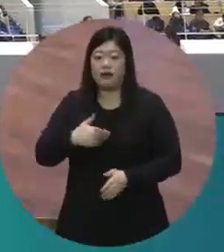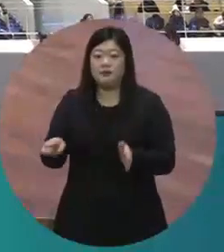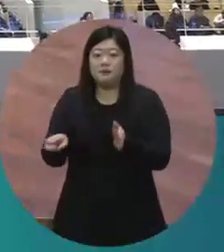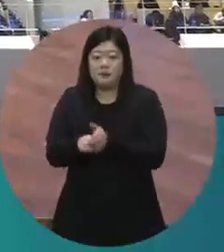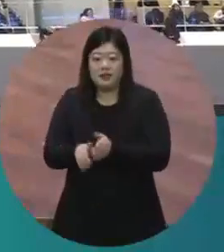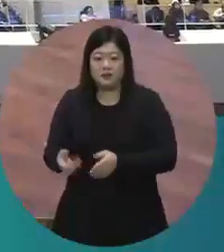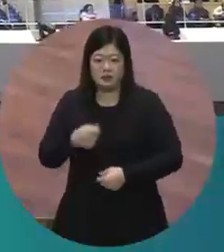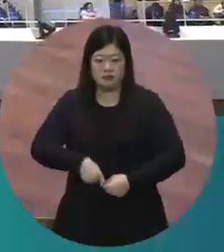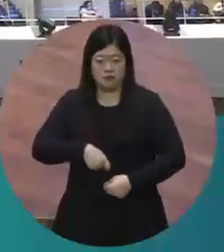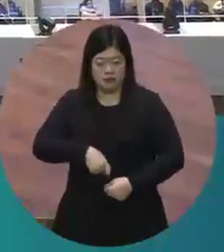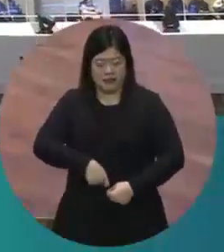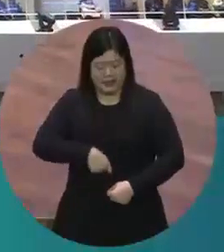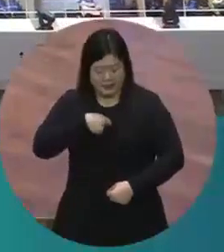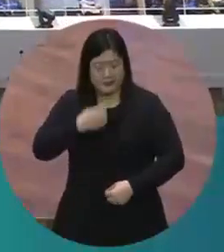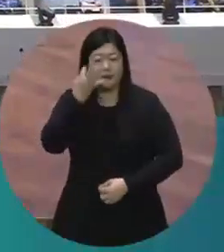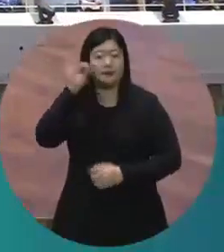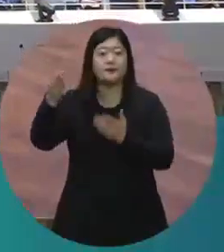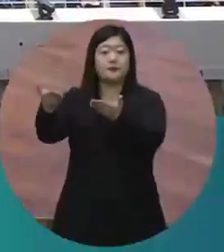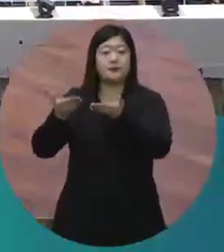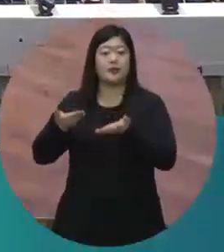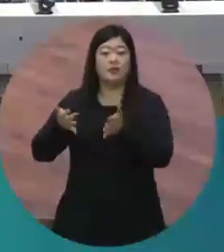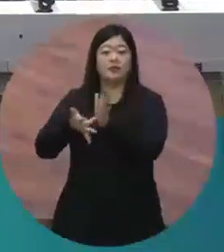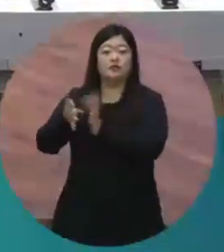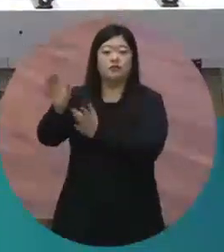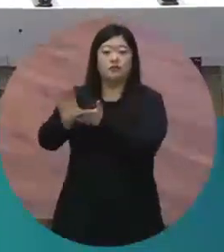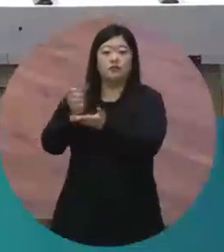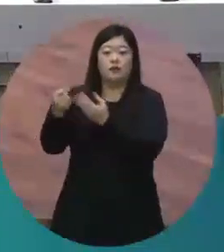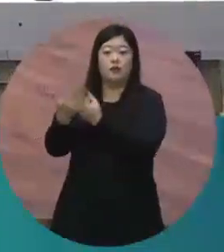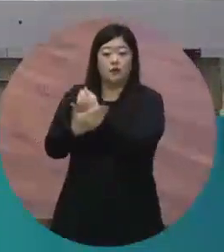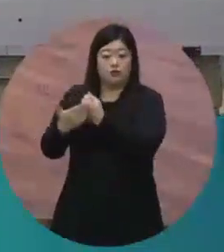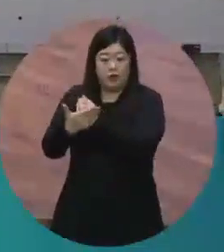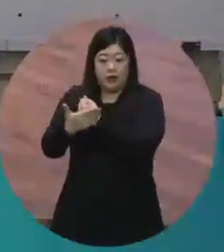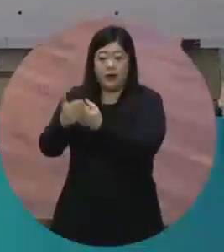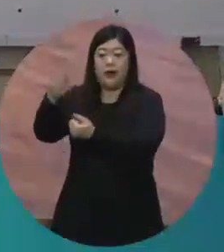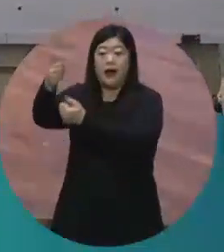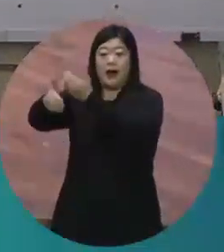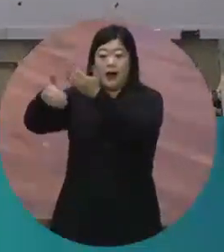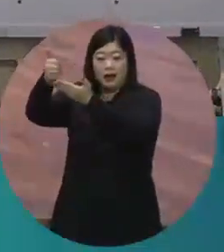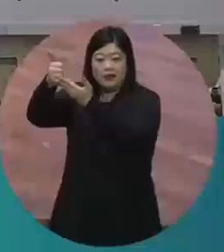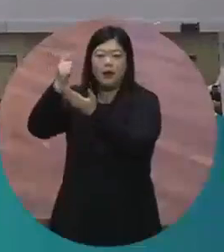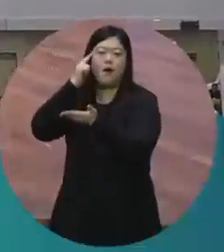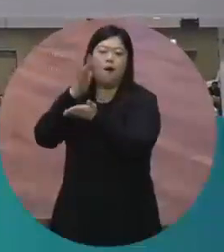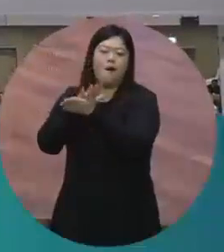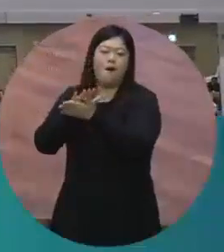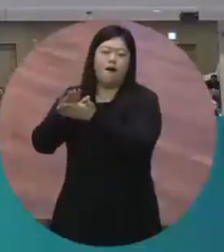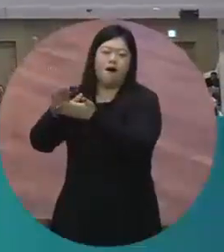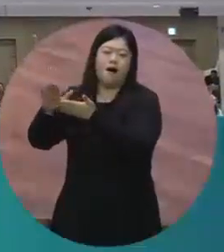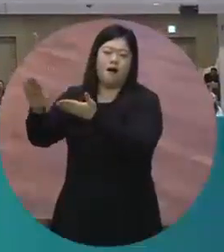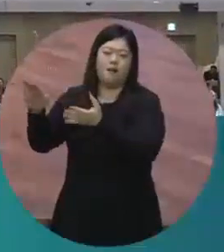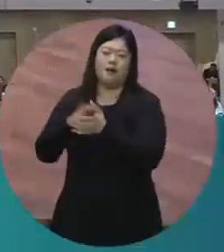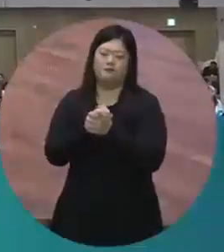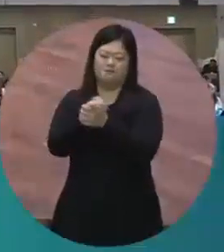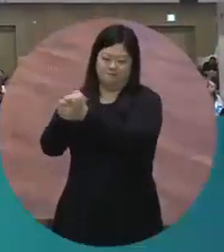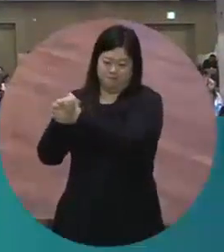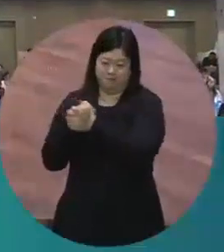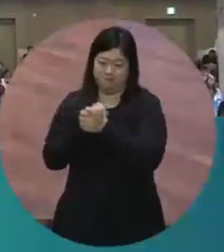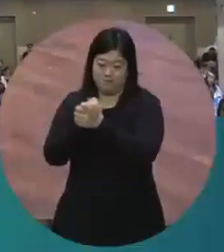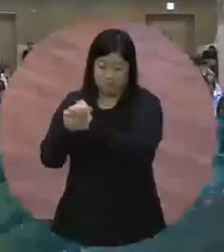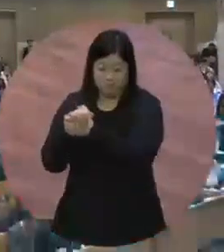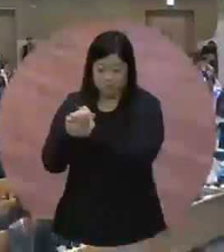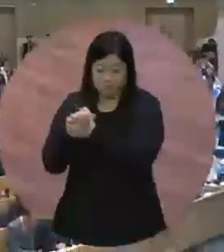하심을 받았으니 우리 주 예수 그리스도로 말미암아 하나님과 화평을 누리자.